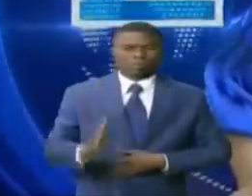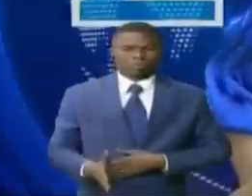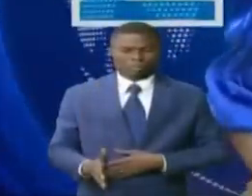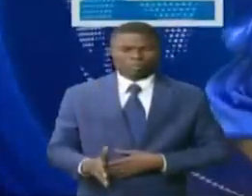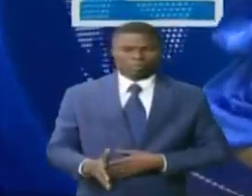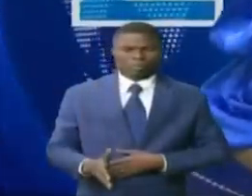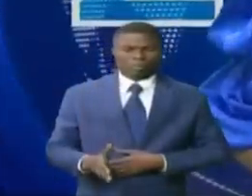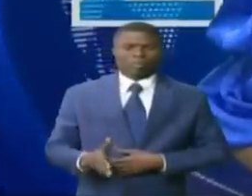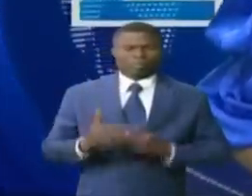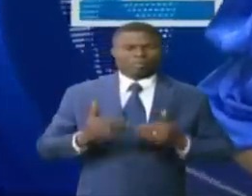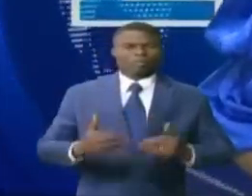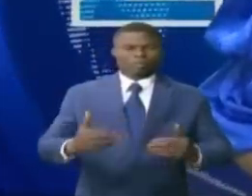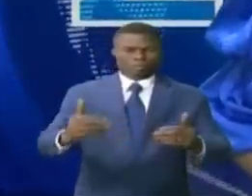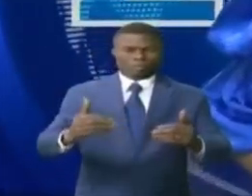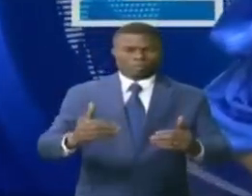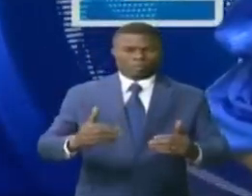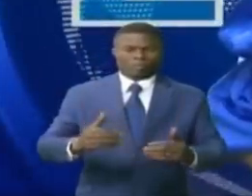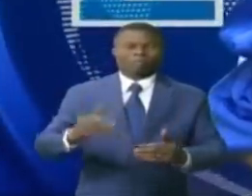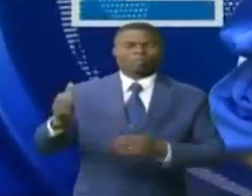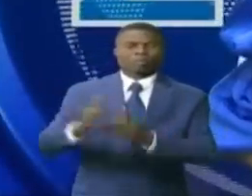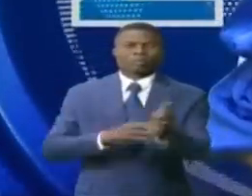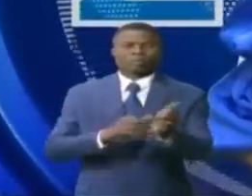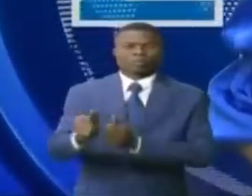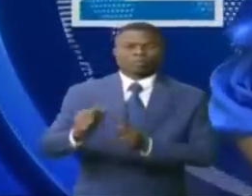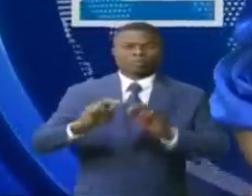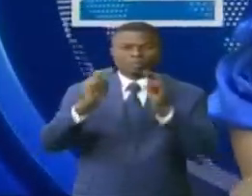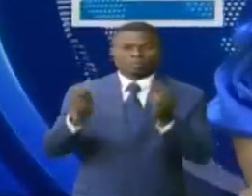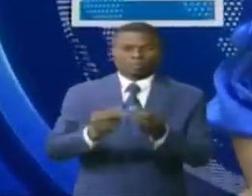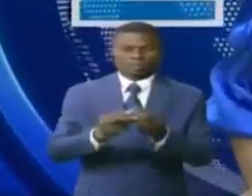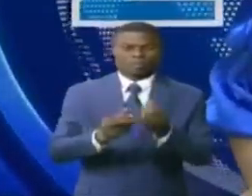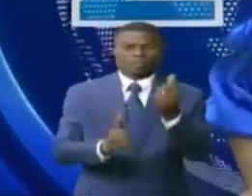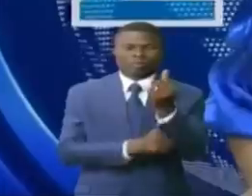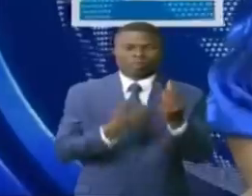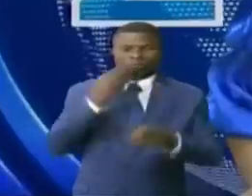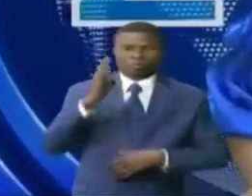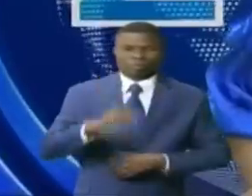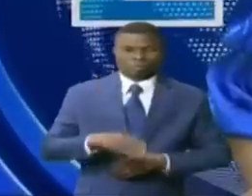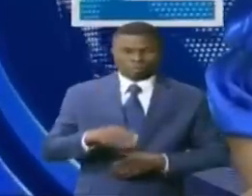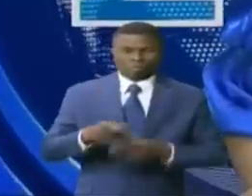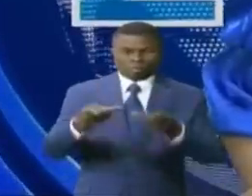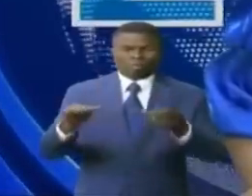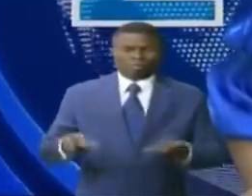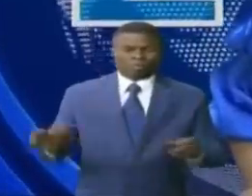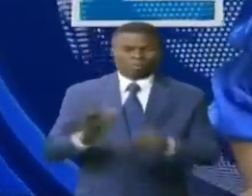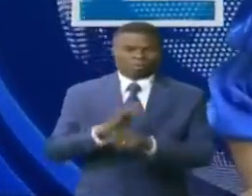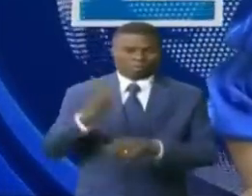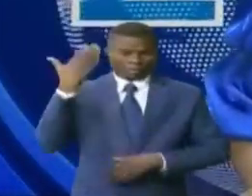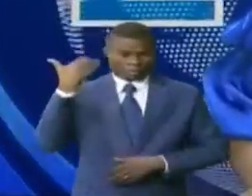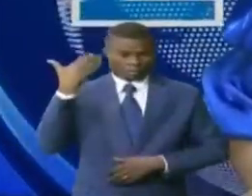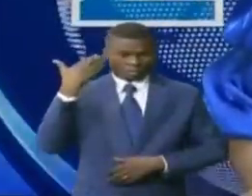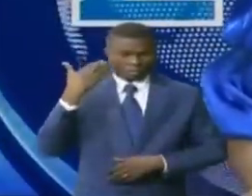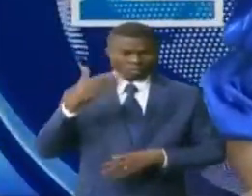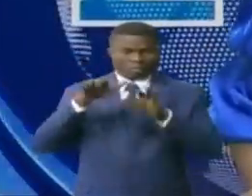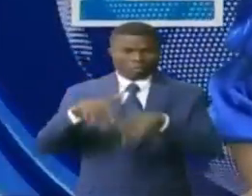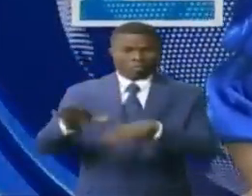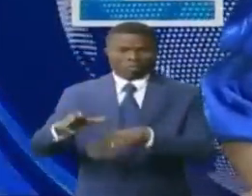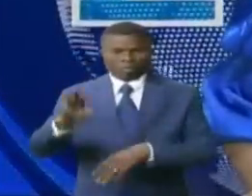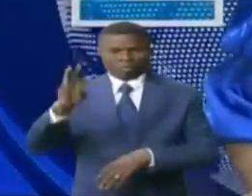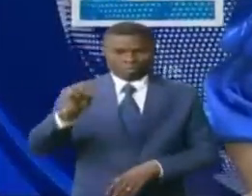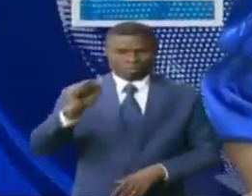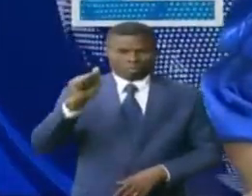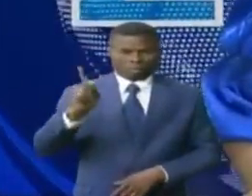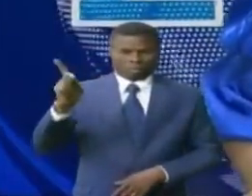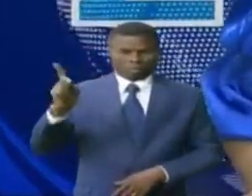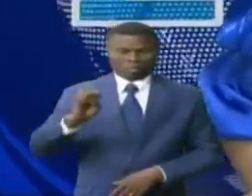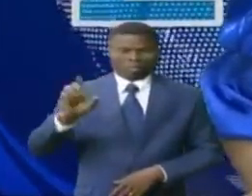inconstructible, continue à être spoliée par un groupe d'expoliateurs. Cette zone marécageuse de recul de la rivière Makelele et du fleuve